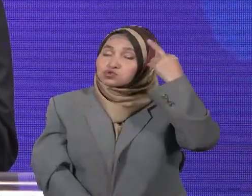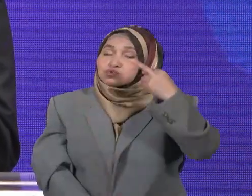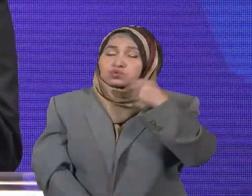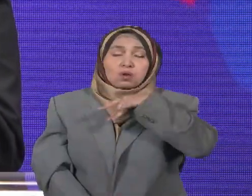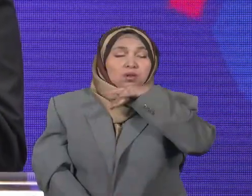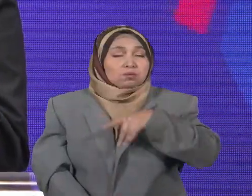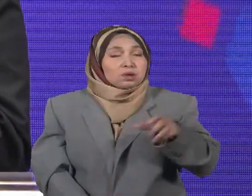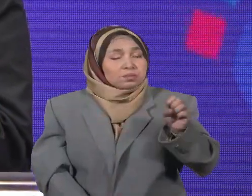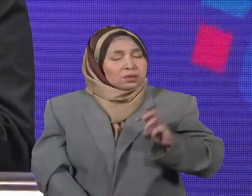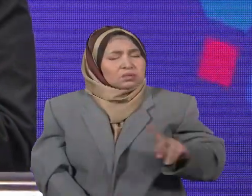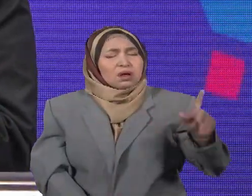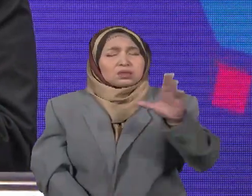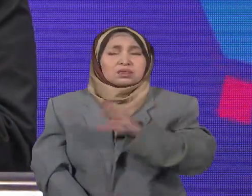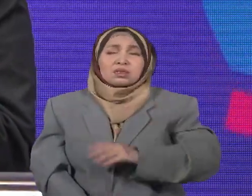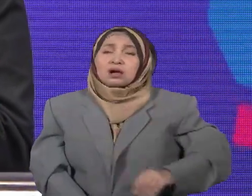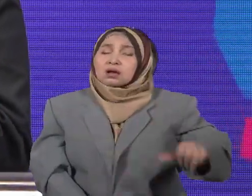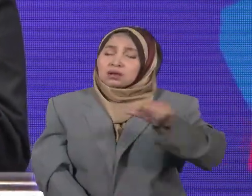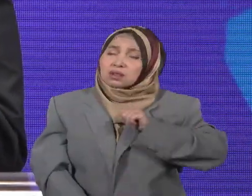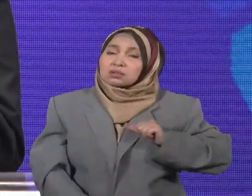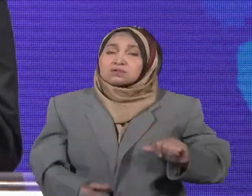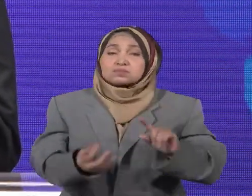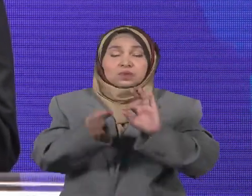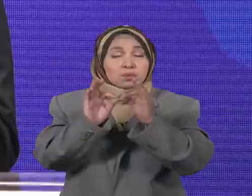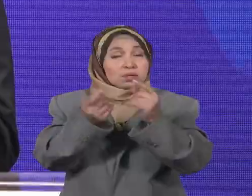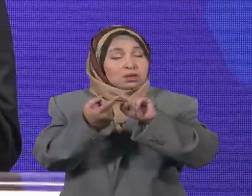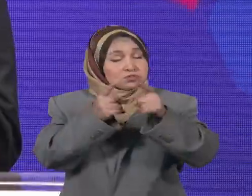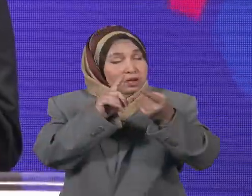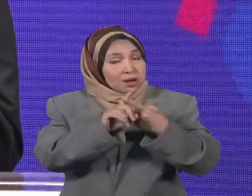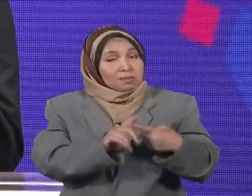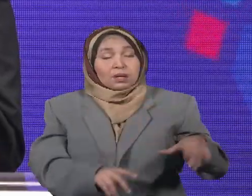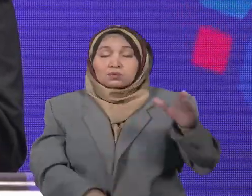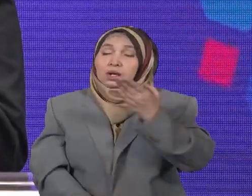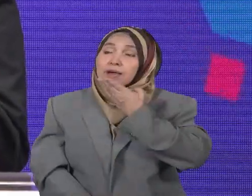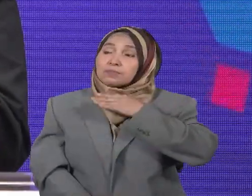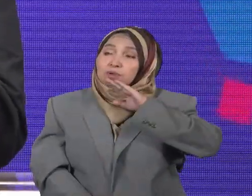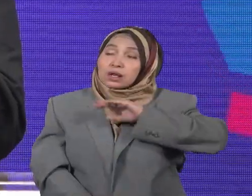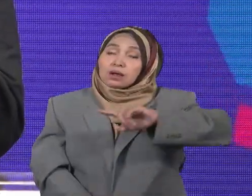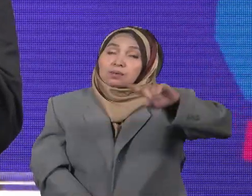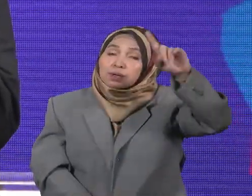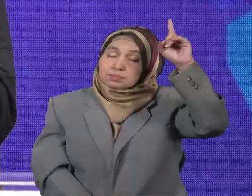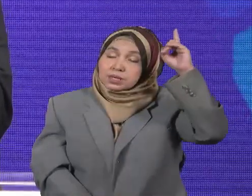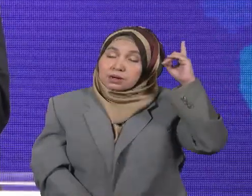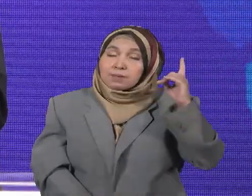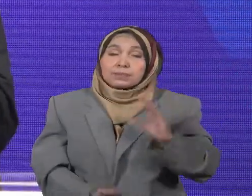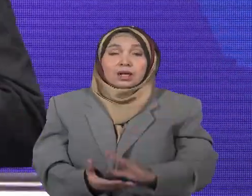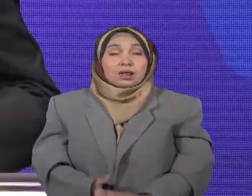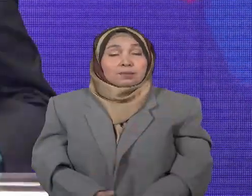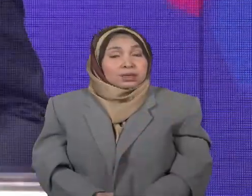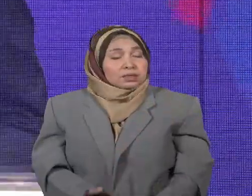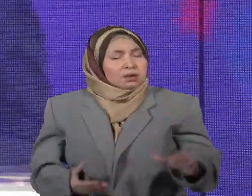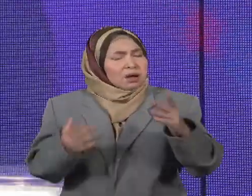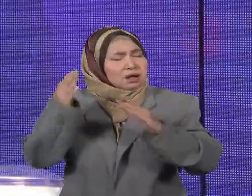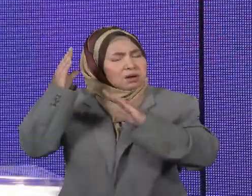Muhammadin nabiyil ummi wa ala alihi wa sahbihi baraka wa sallam. Walhamdulillahi rabbil alamin.